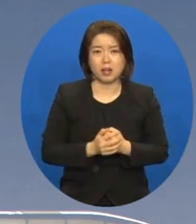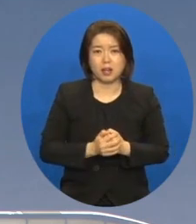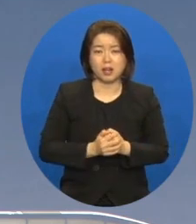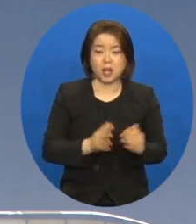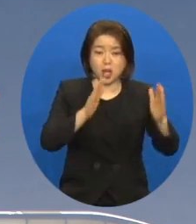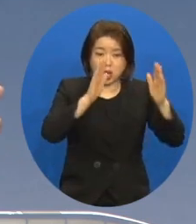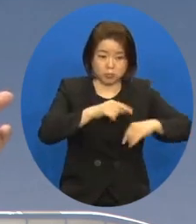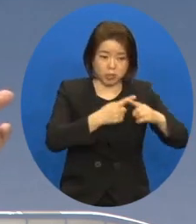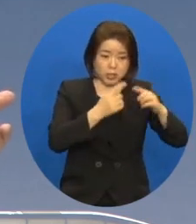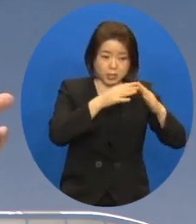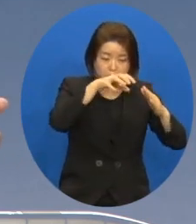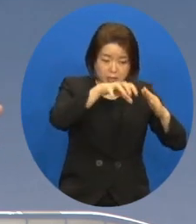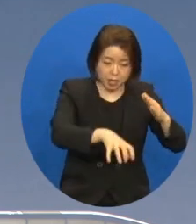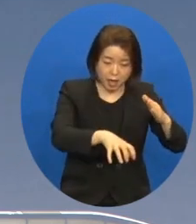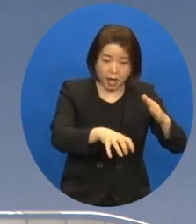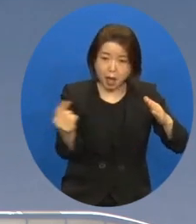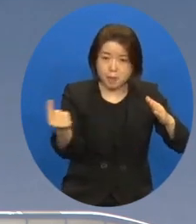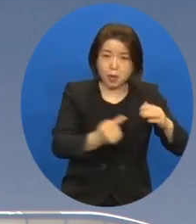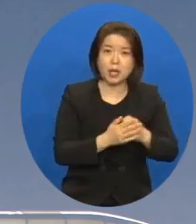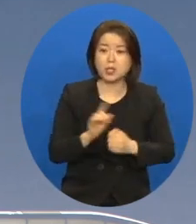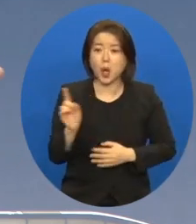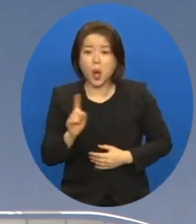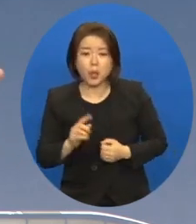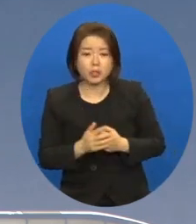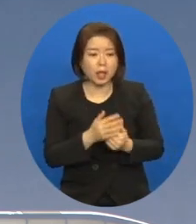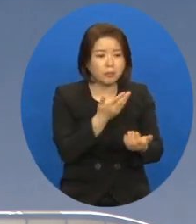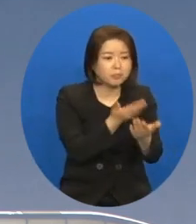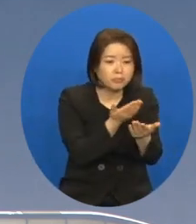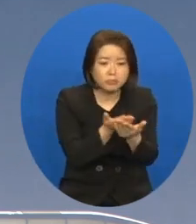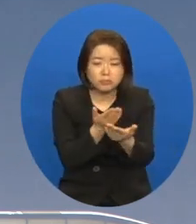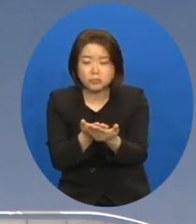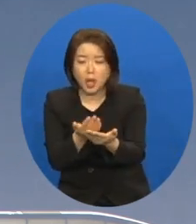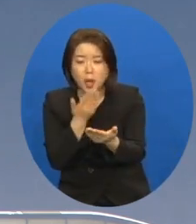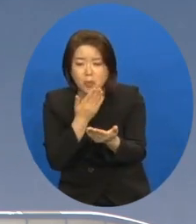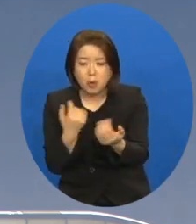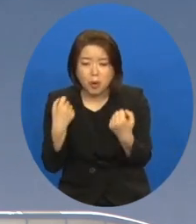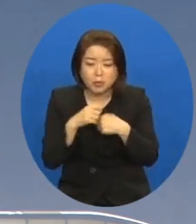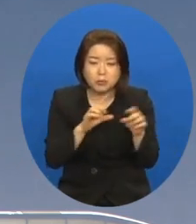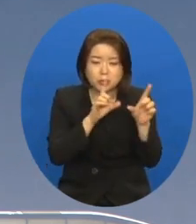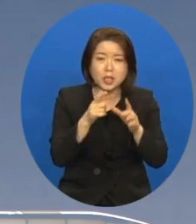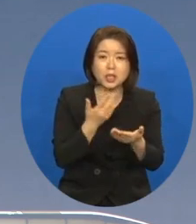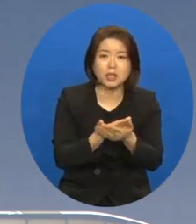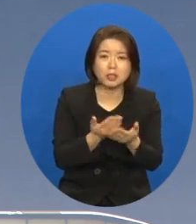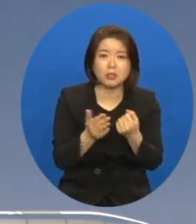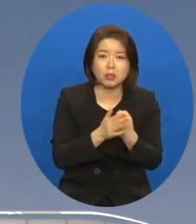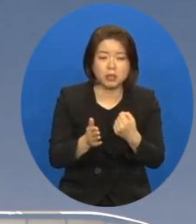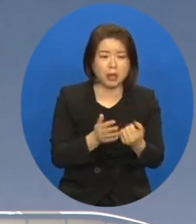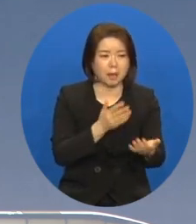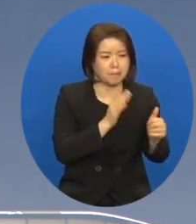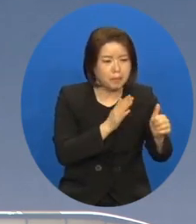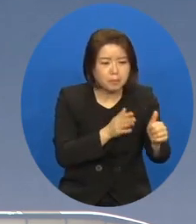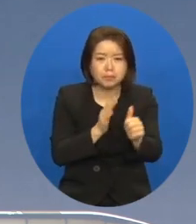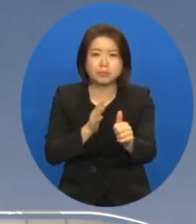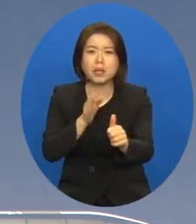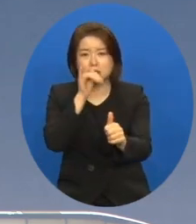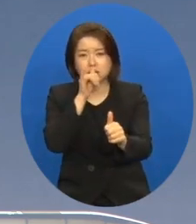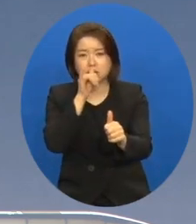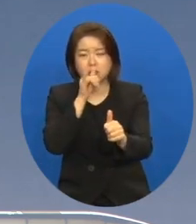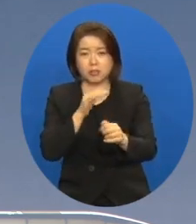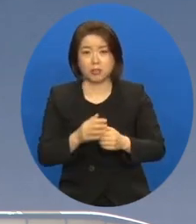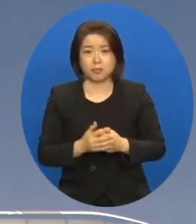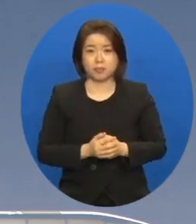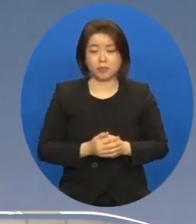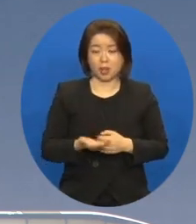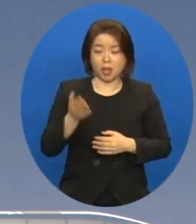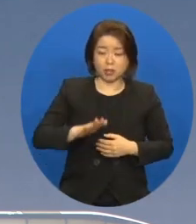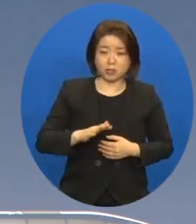무너진 예배당 터 앞에라도 와서 어떻든지 뭔가를 좀 먹고 입고 살아야 되니까 도움을 요청해 와요. 근데